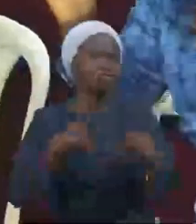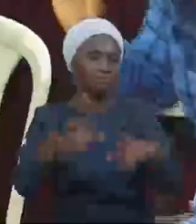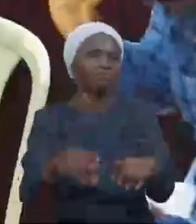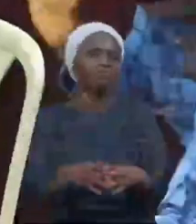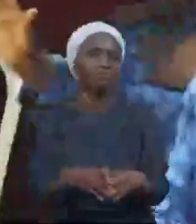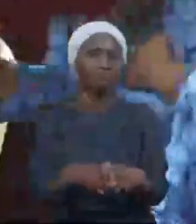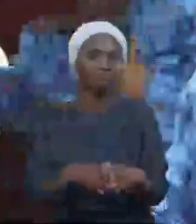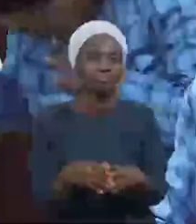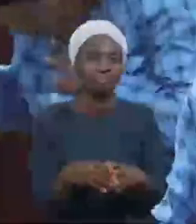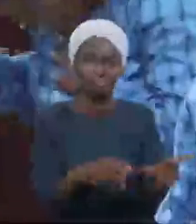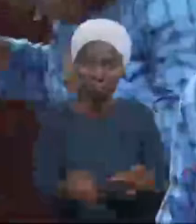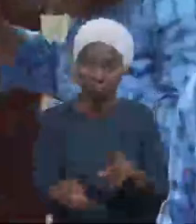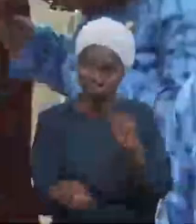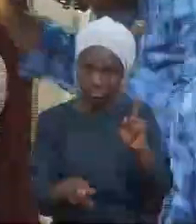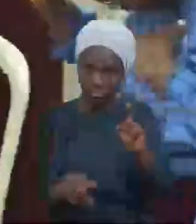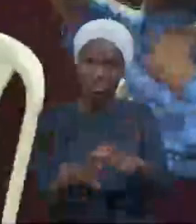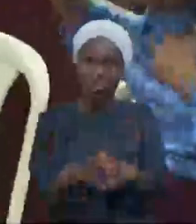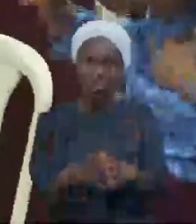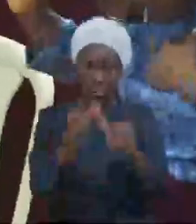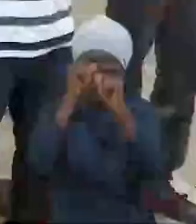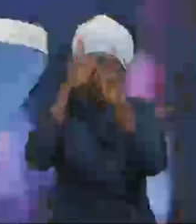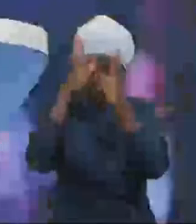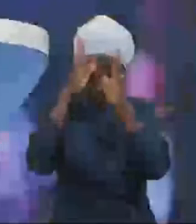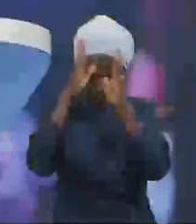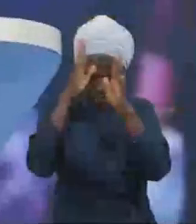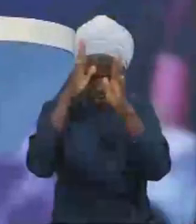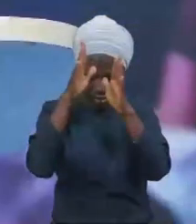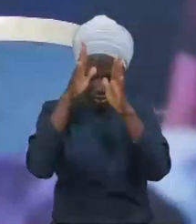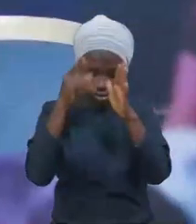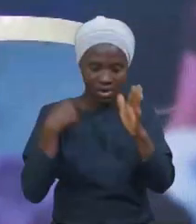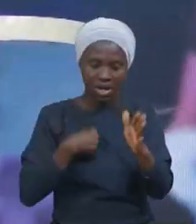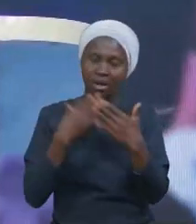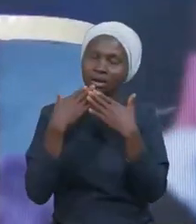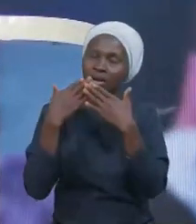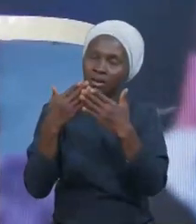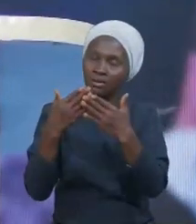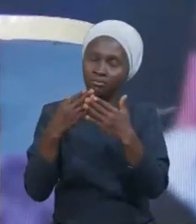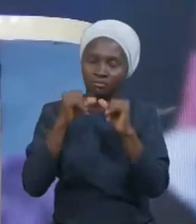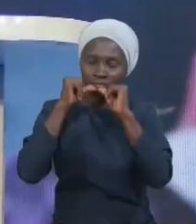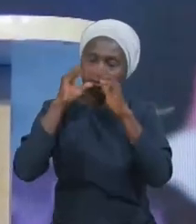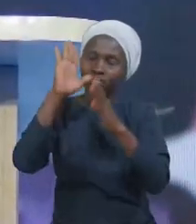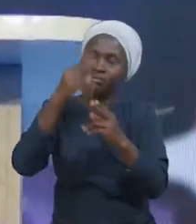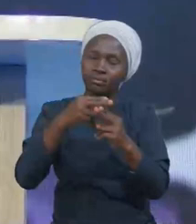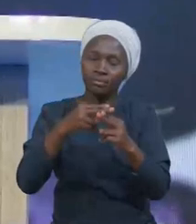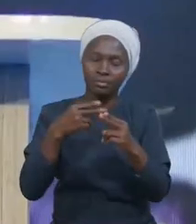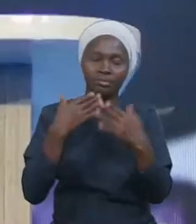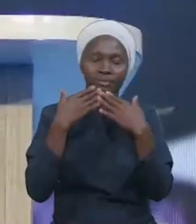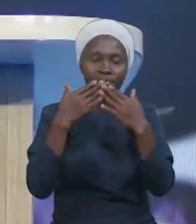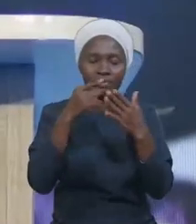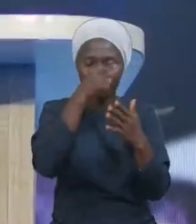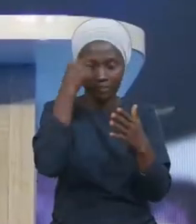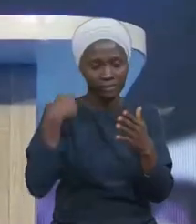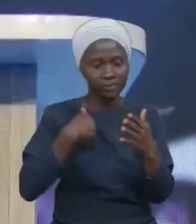Est-ce que tu es prêt? Père, nous te remercions, nous bénissons ton nom. Nous te remercions parce que nous